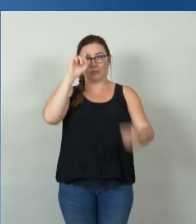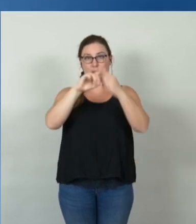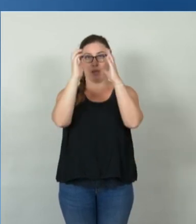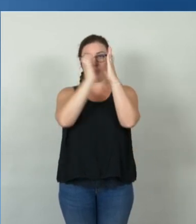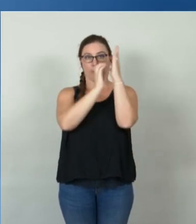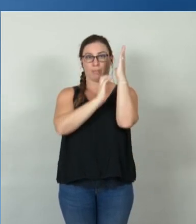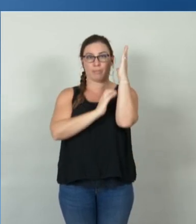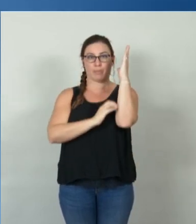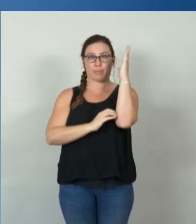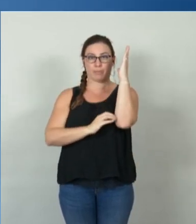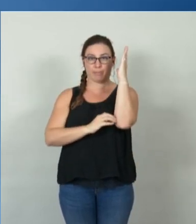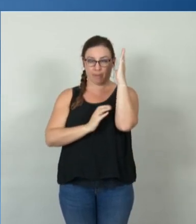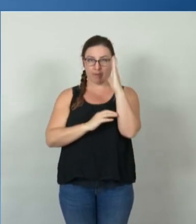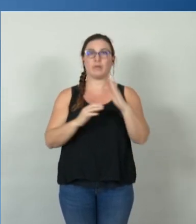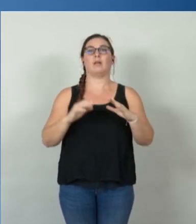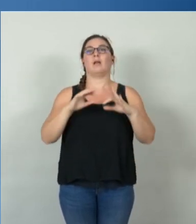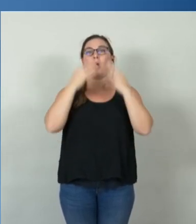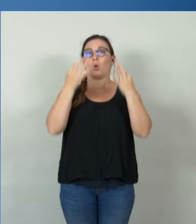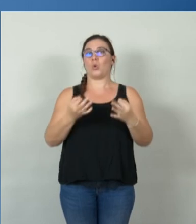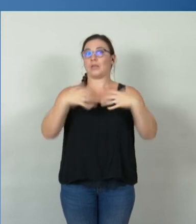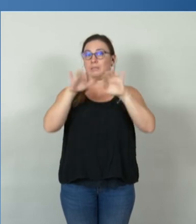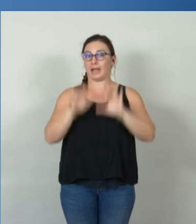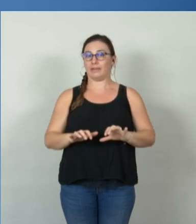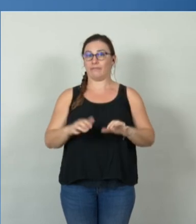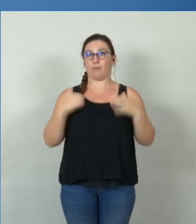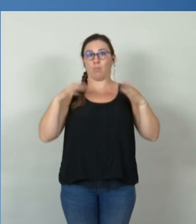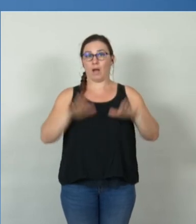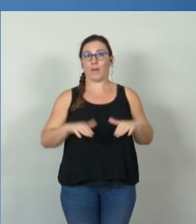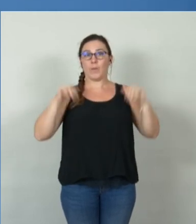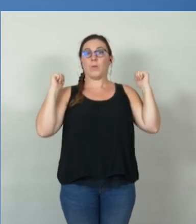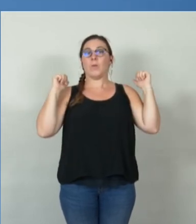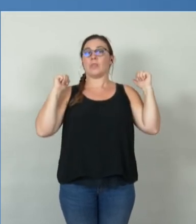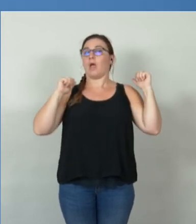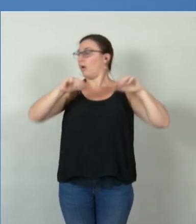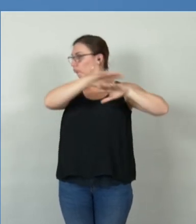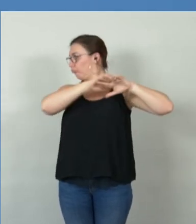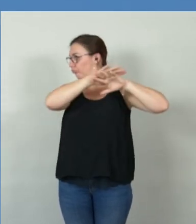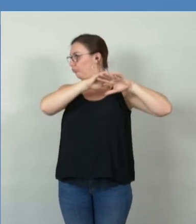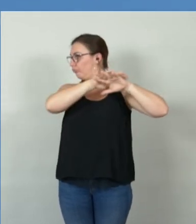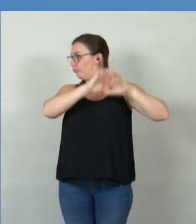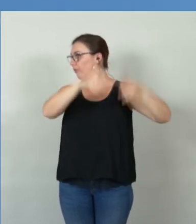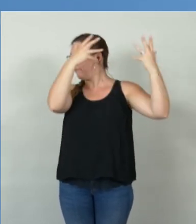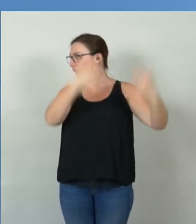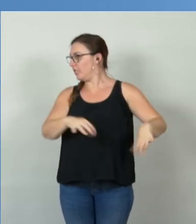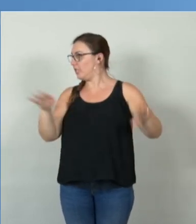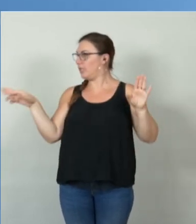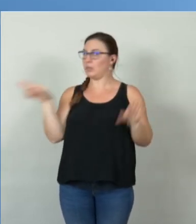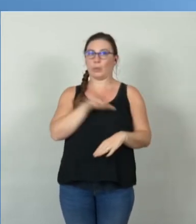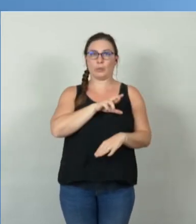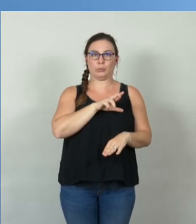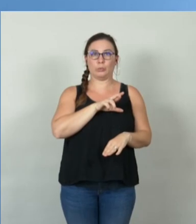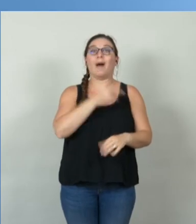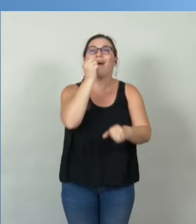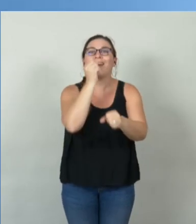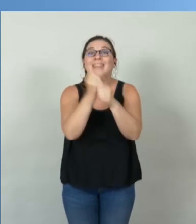du compte administratif et que donc je reviendrai après cela travailler